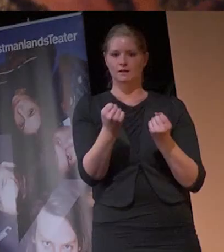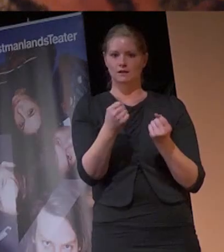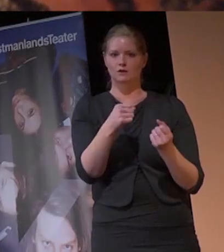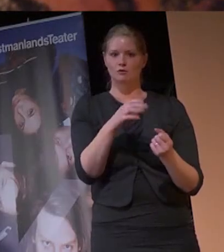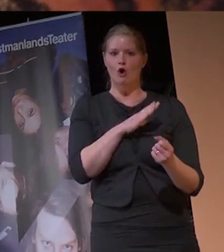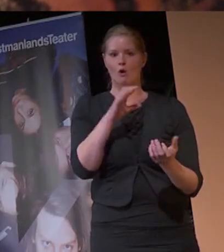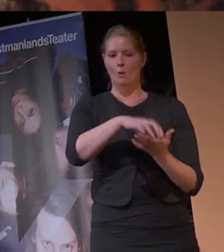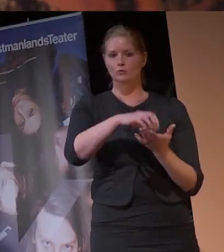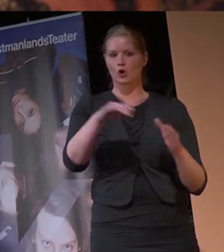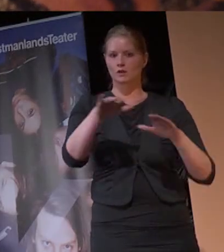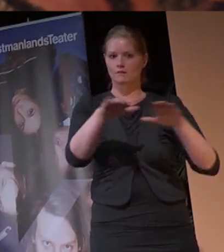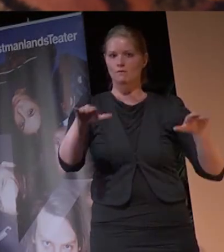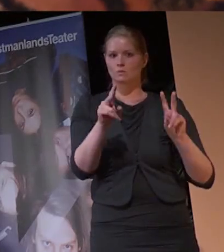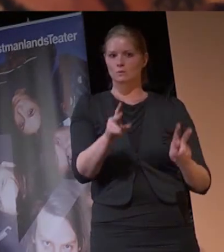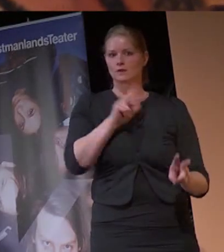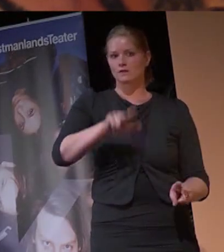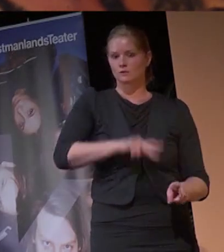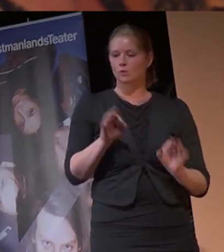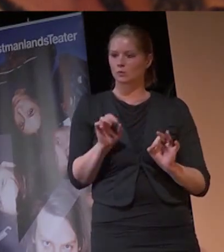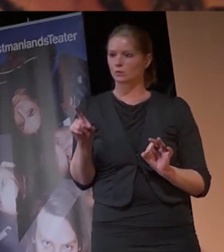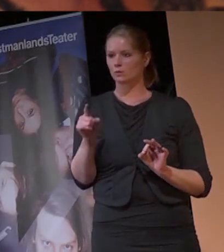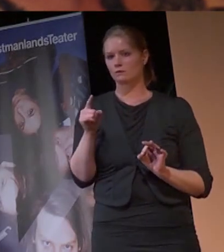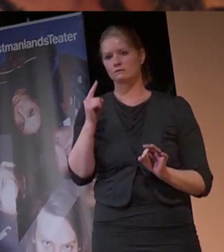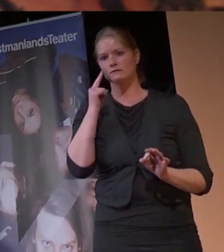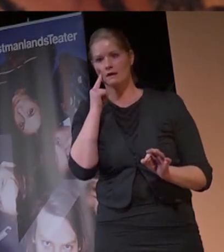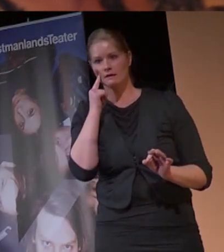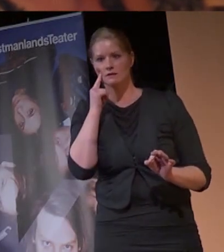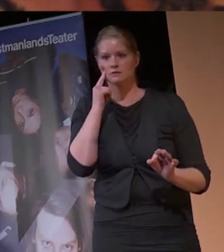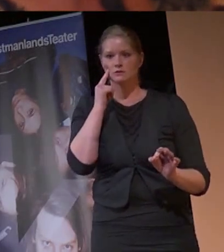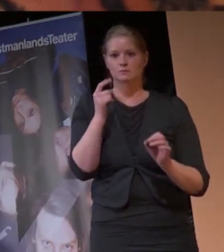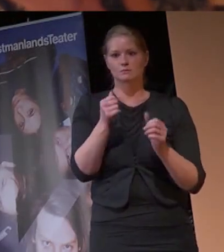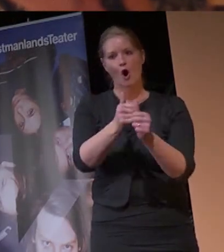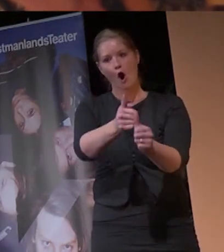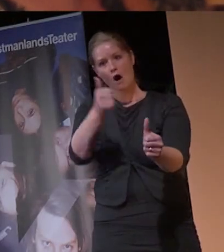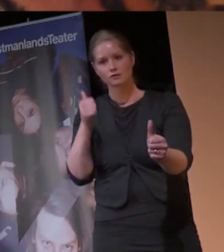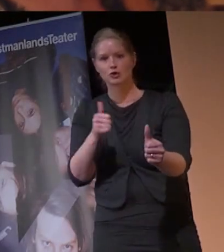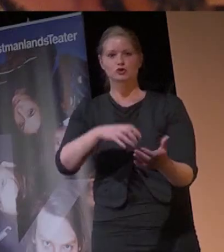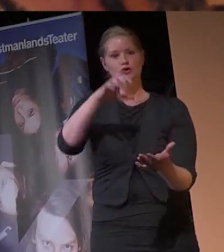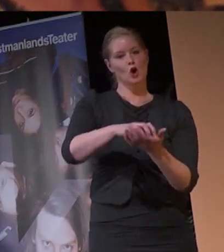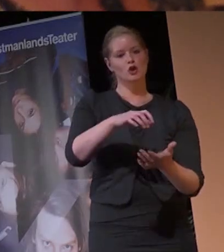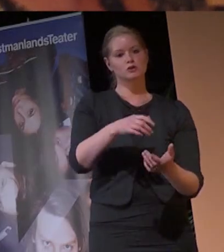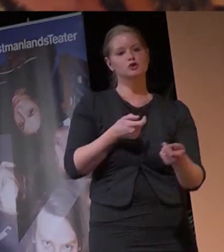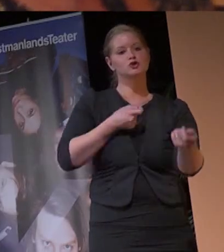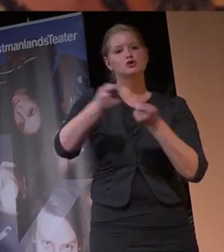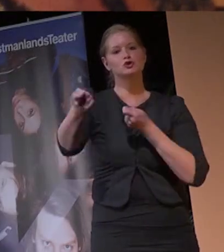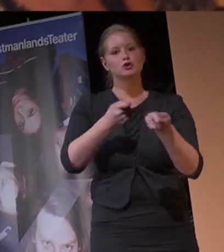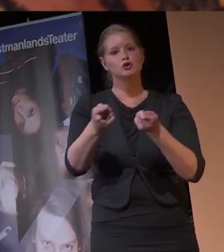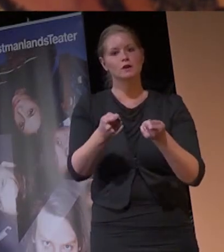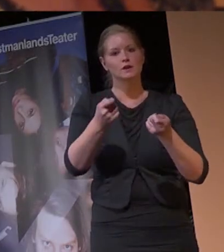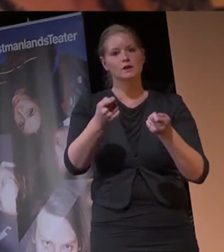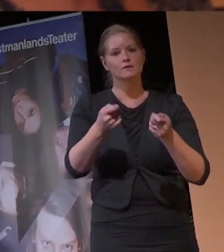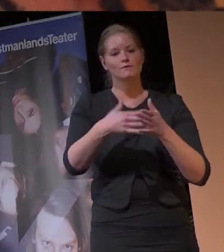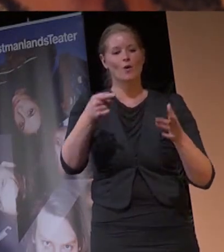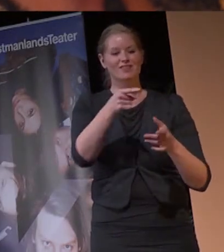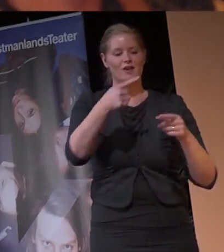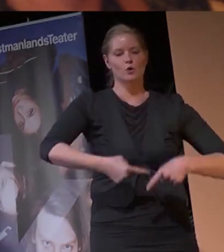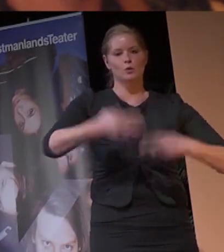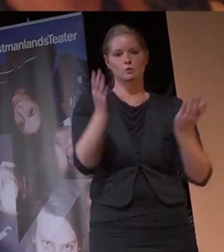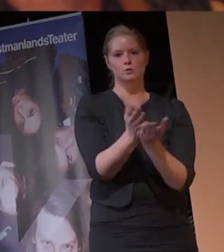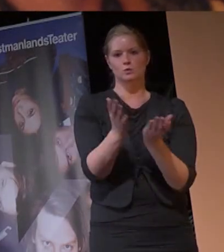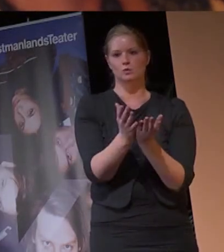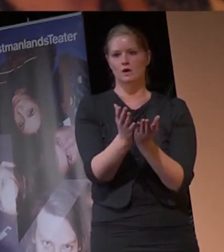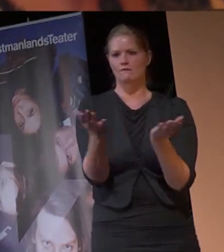Hej, Kajsa Ravin från Gävle. Och jag har ju turen att jobba i en verksamhet som både har en symfoniorkester och en kulturskola. Och därför kan jag inte